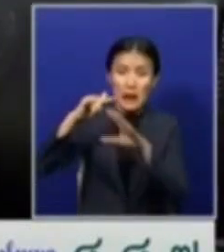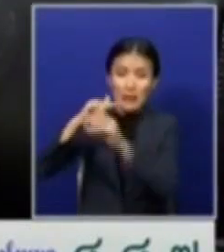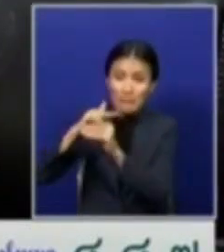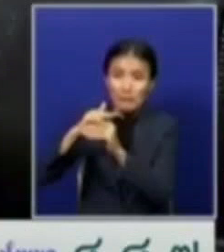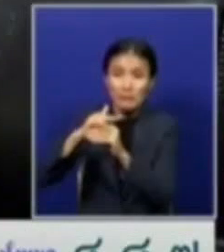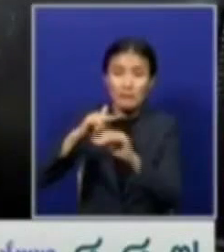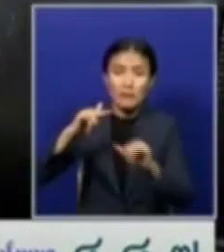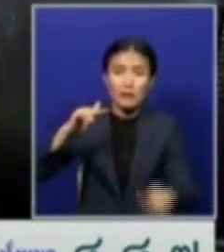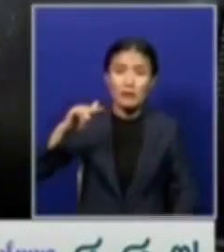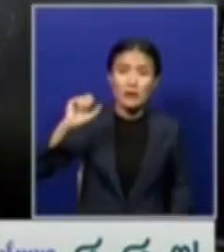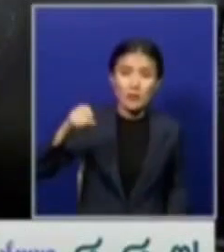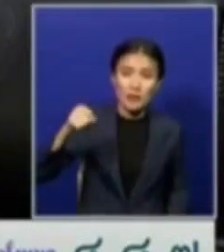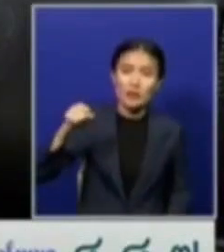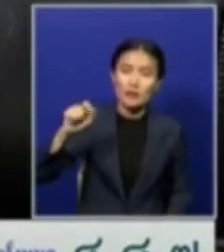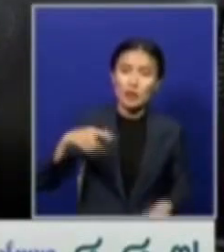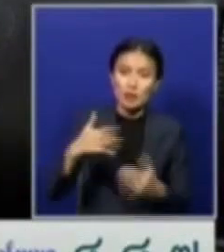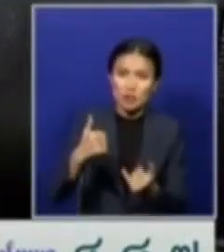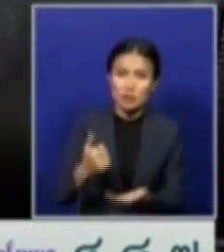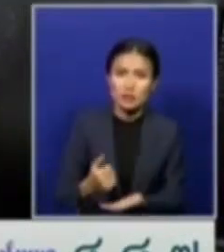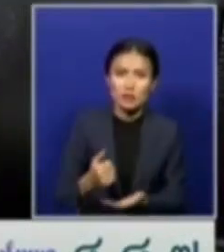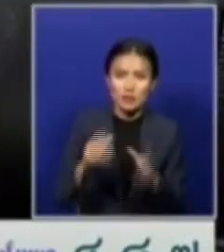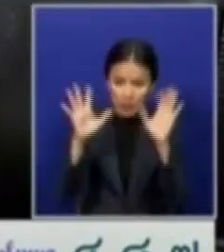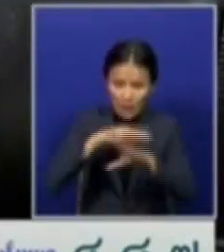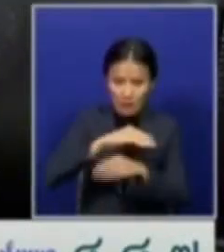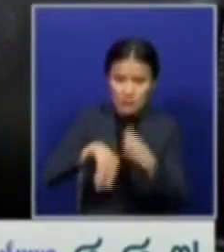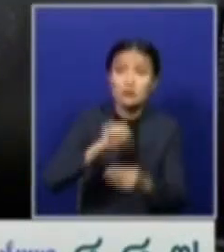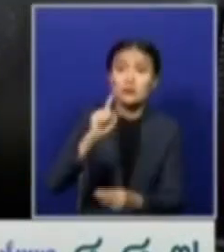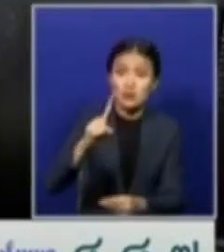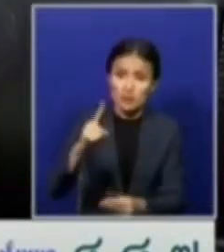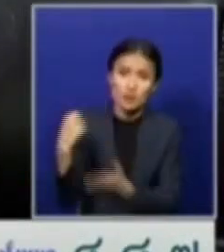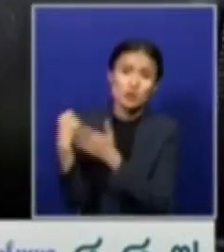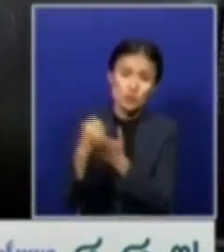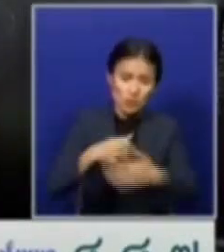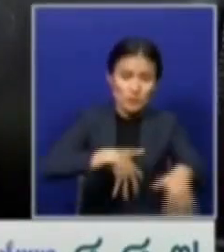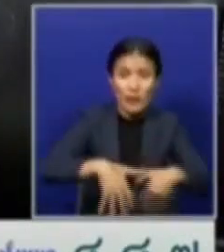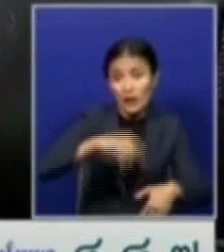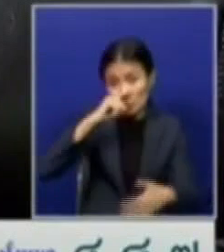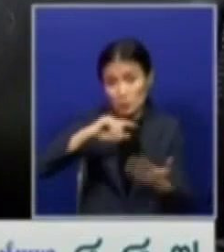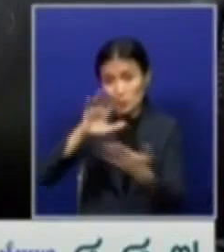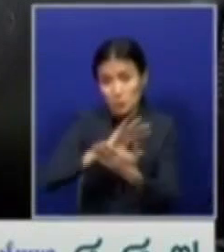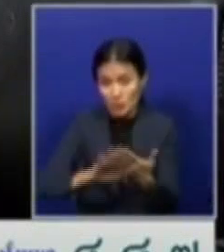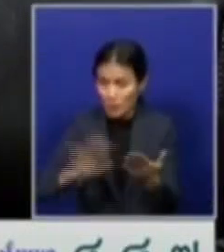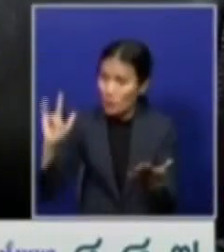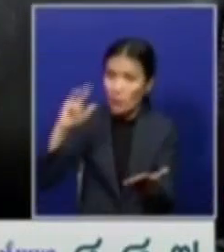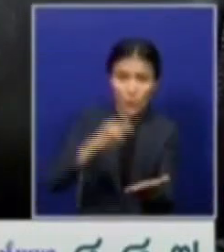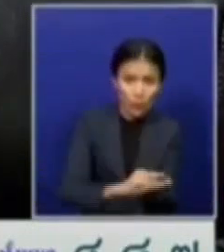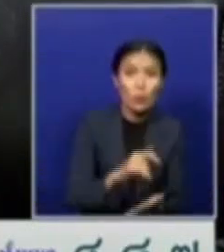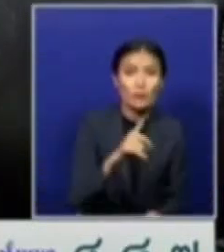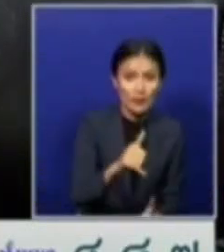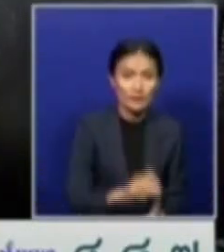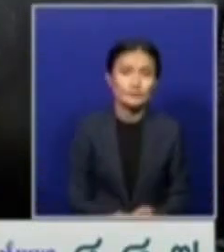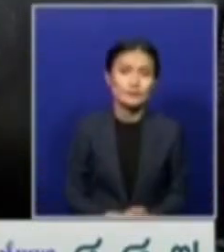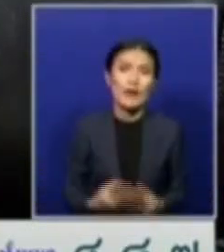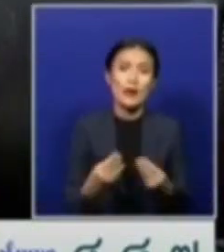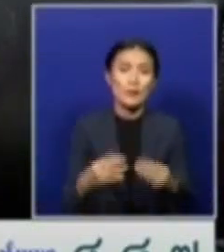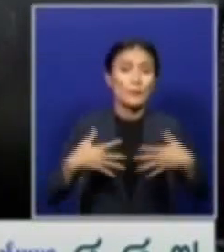นำเครื่องบินดังกล่าวเนี่ยลงจอดอย่างปลอด แล้วก็ไฮไลท์วันนี้คนหนึ่งก็คือส.ส.พรรคก้าวไกลซึ่งเขาก็ฉายแววมาตั้งแต่ตอนช่วงอภิปรายไม่